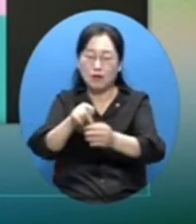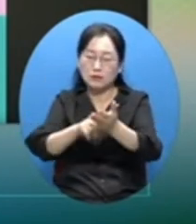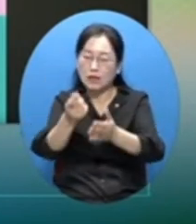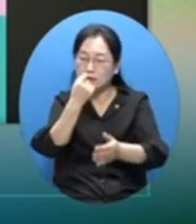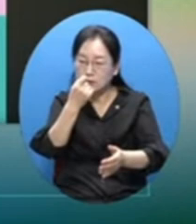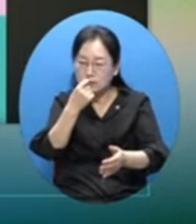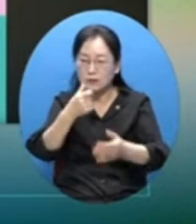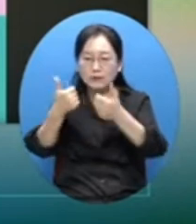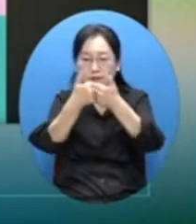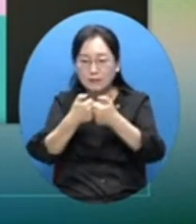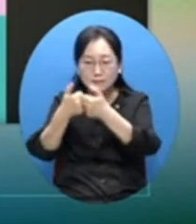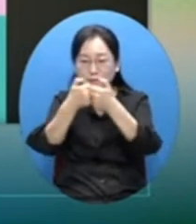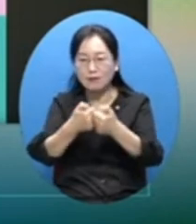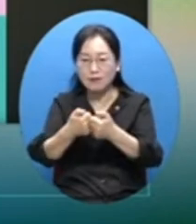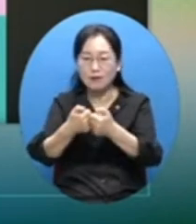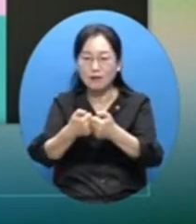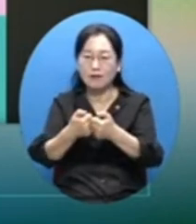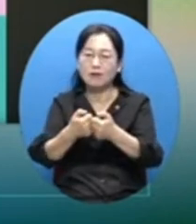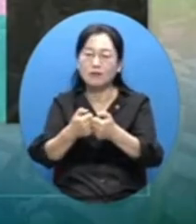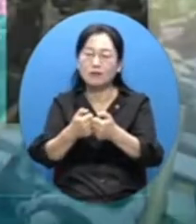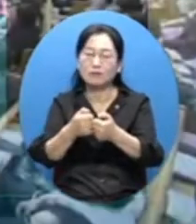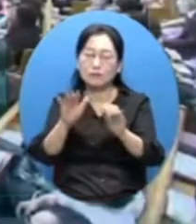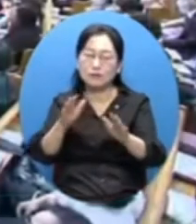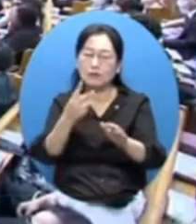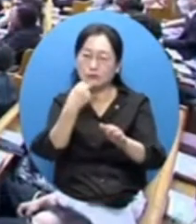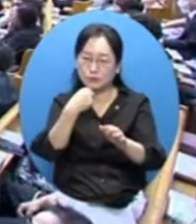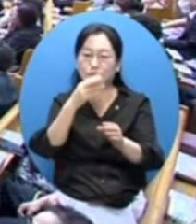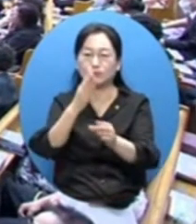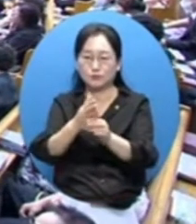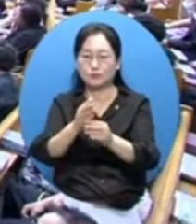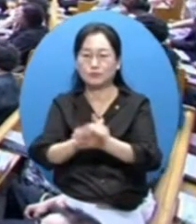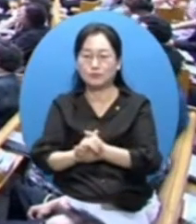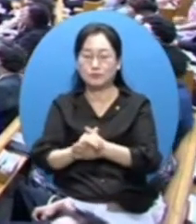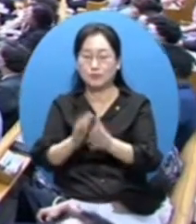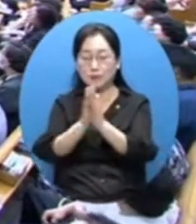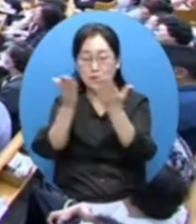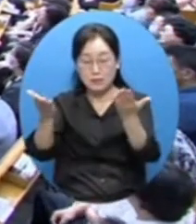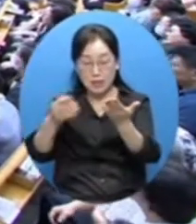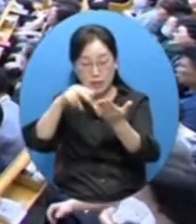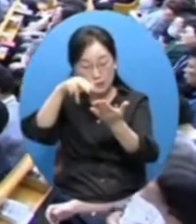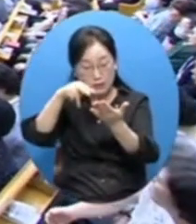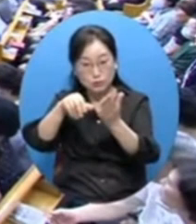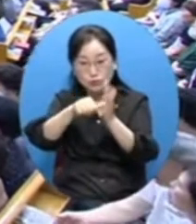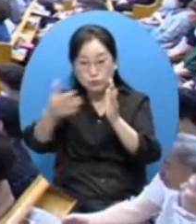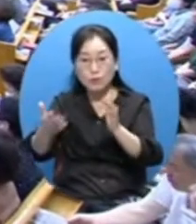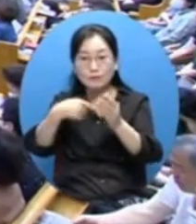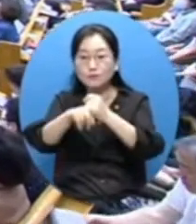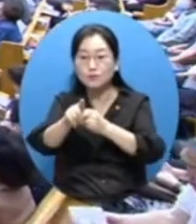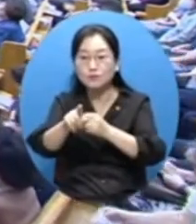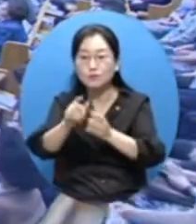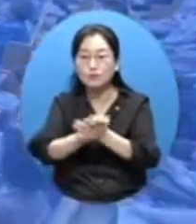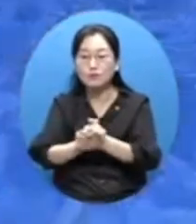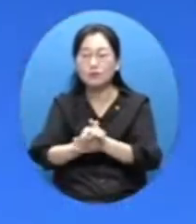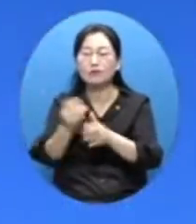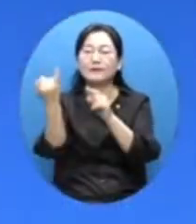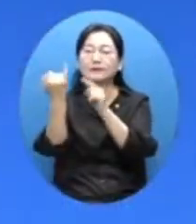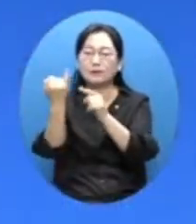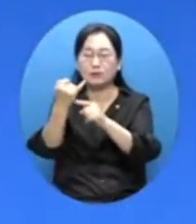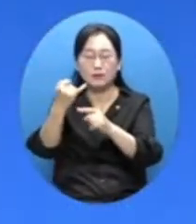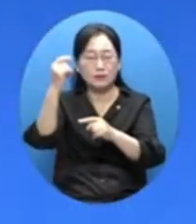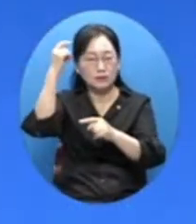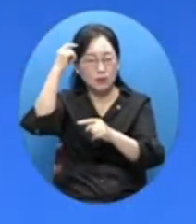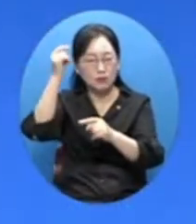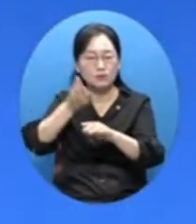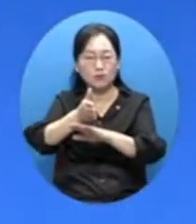약물치료와 상담치료를 병행하고 있는 분입니다. 이 책이 많은 사람에게 읽혀지게 된 것은 본인이 정신과 의사랑